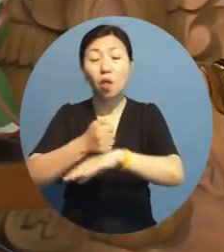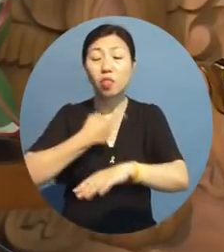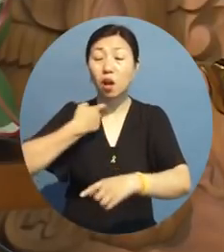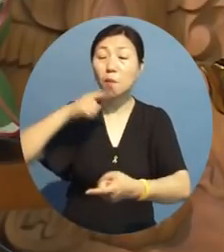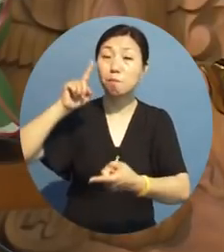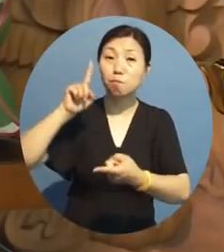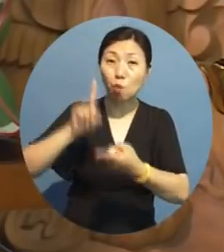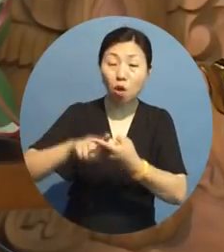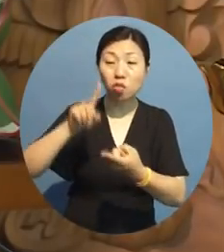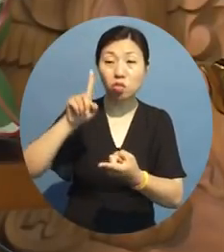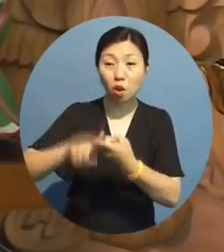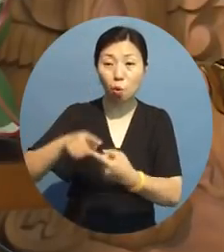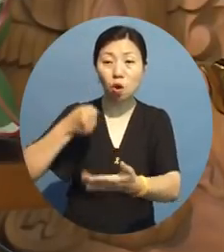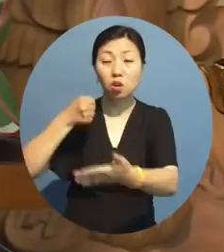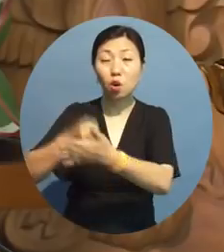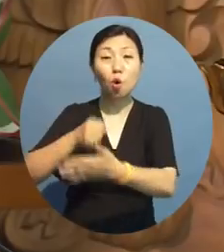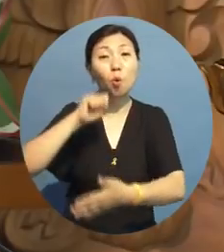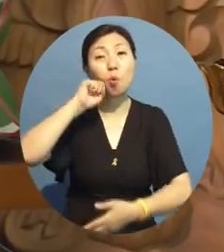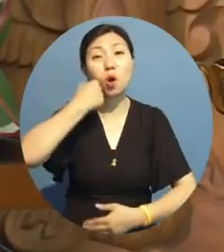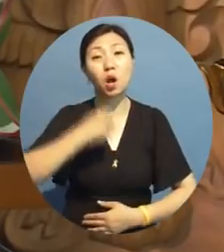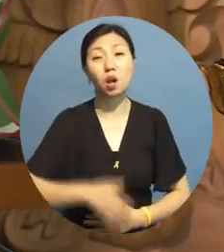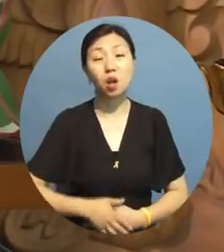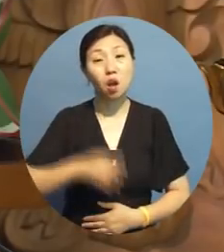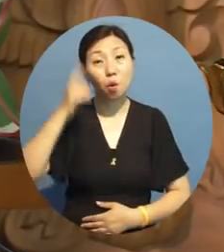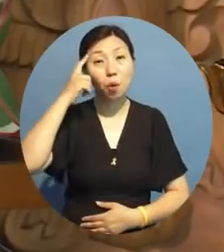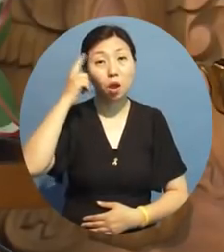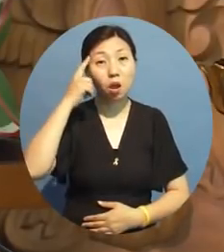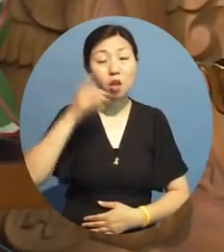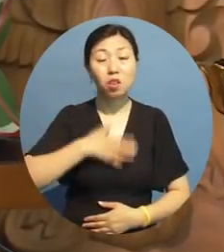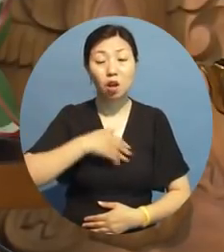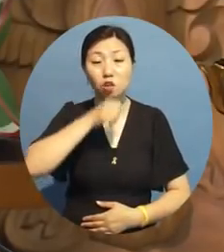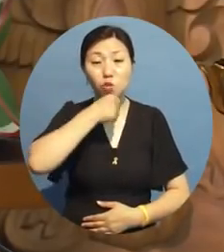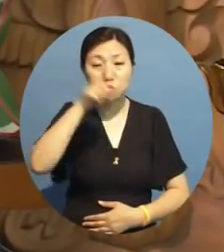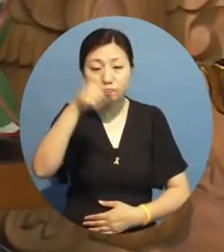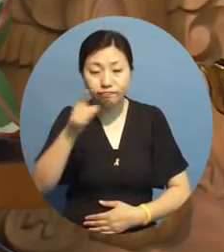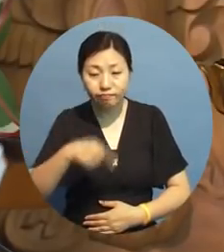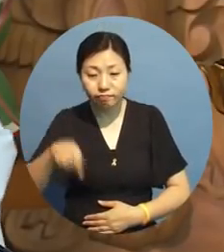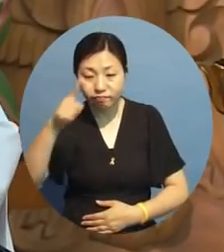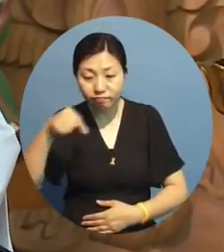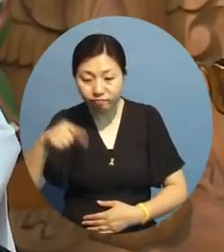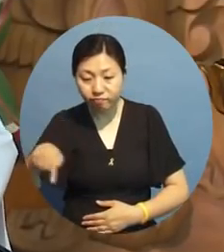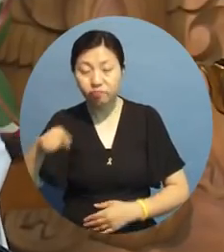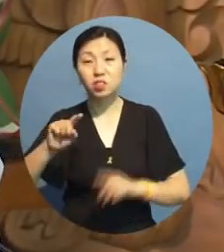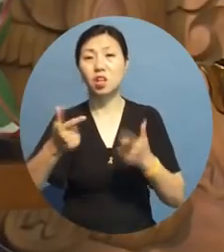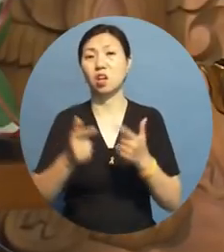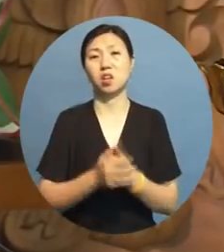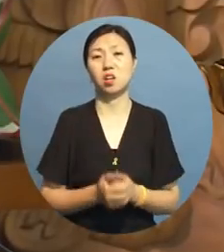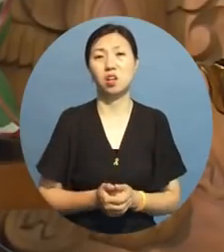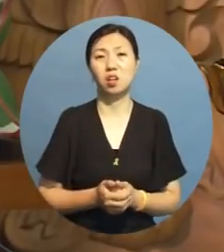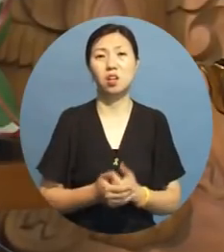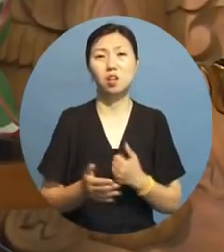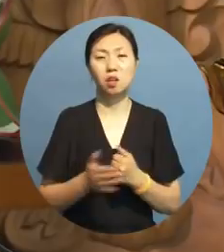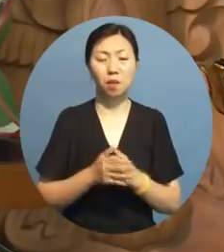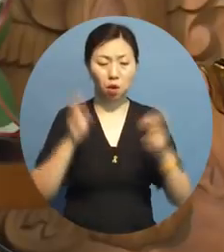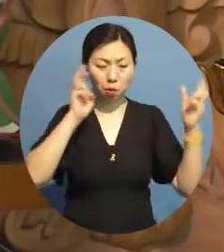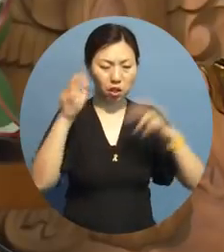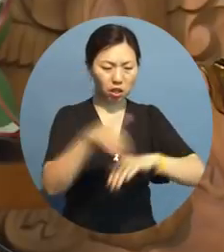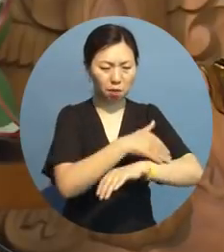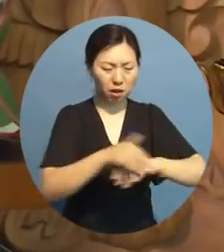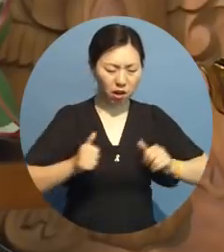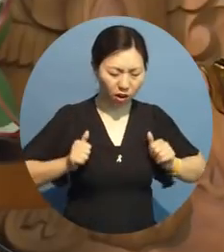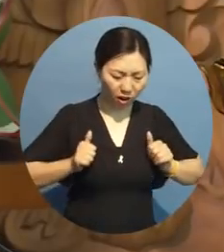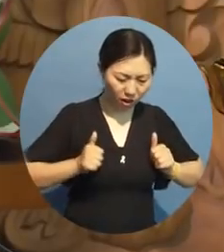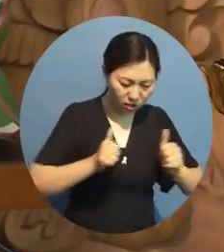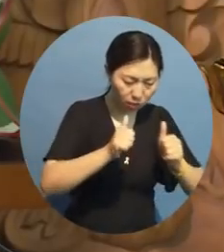내가 결정할 수가 없다. 내가 채점자가 아니니까. 내가 회사 다니면서 열심히 하는 건 내가 할수